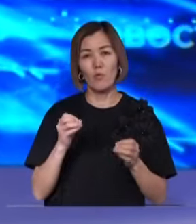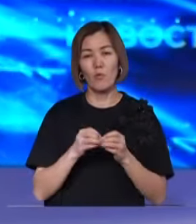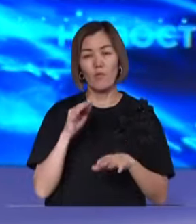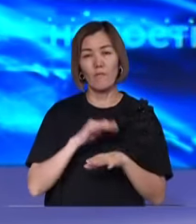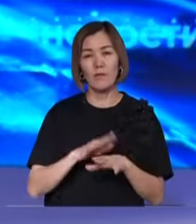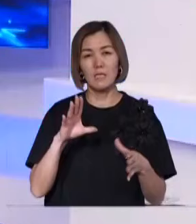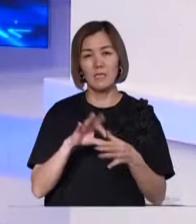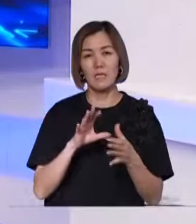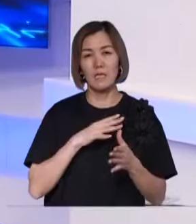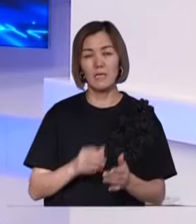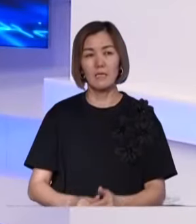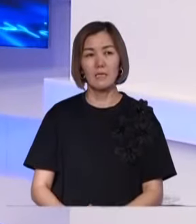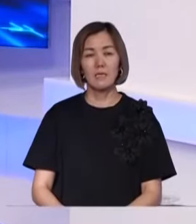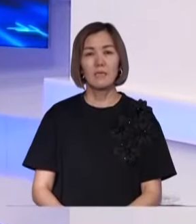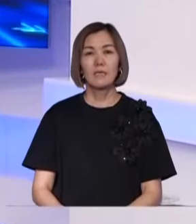тіркелген.